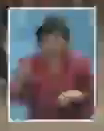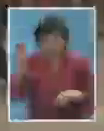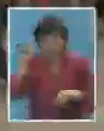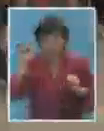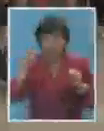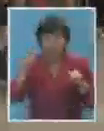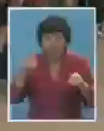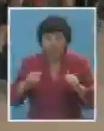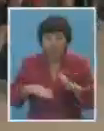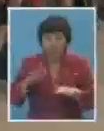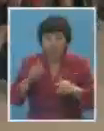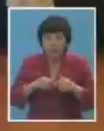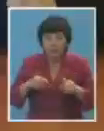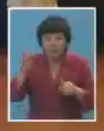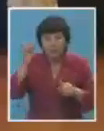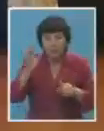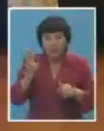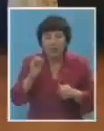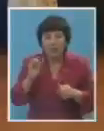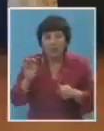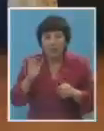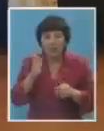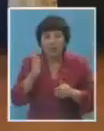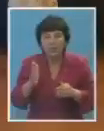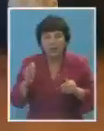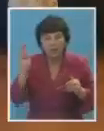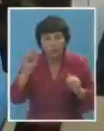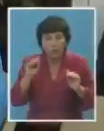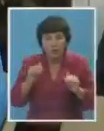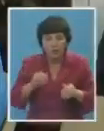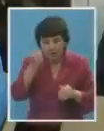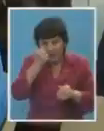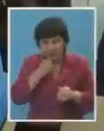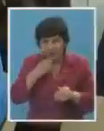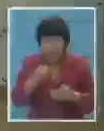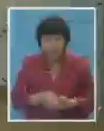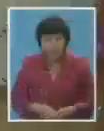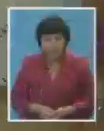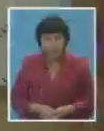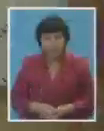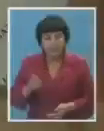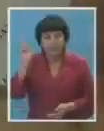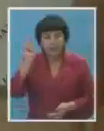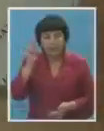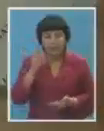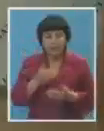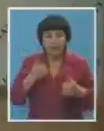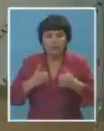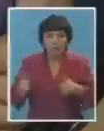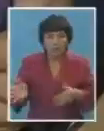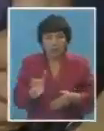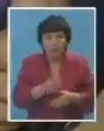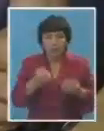техникалық колледжін үздік аяқтаған Дарын Ибраимов болашағына жол ашқан оқу ордасына алғысын жолдады. Білім берген ұстаздардың барлығына